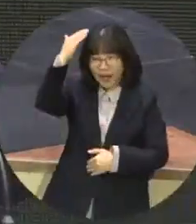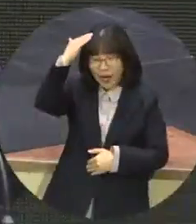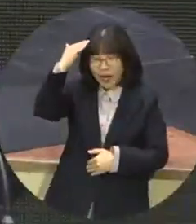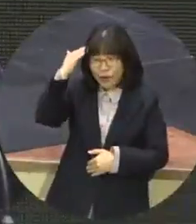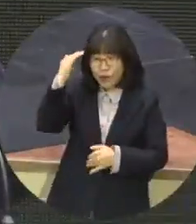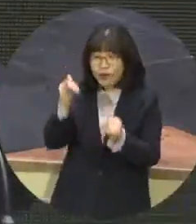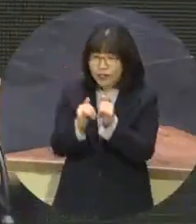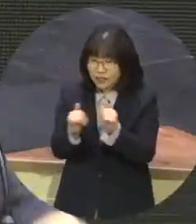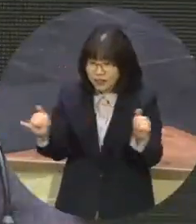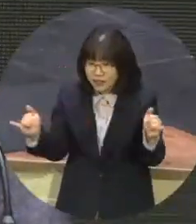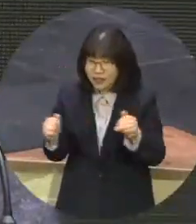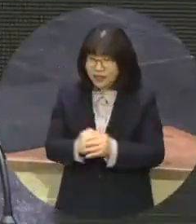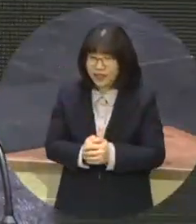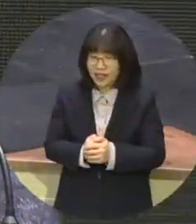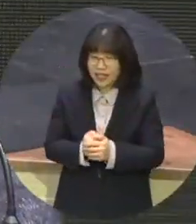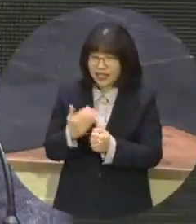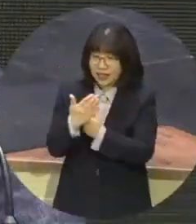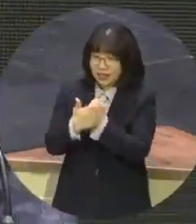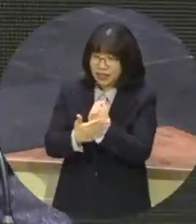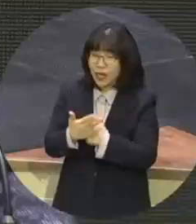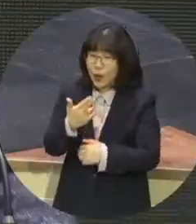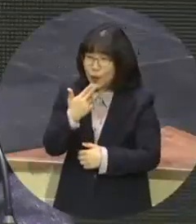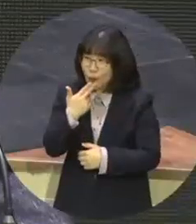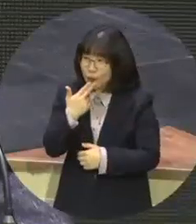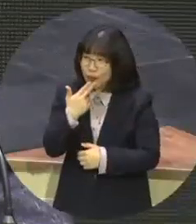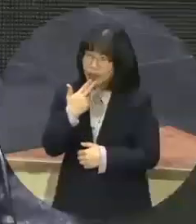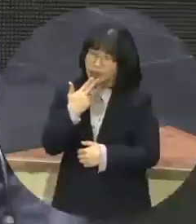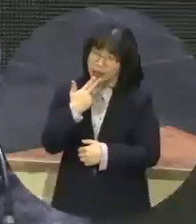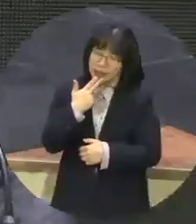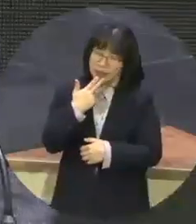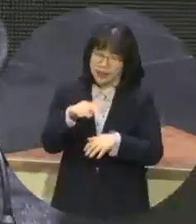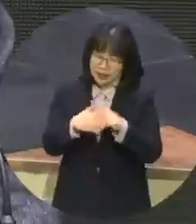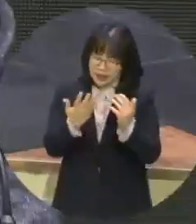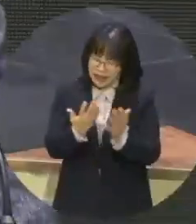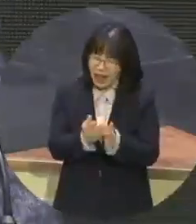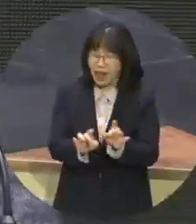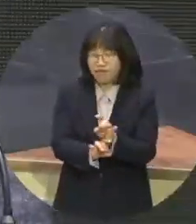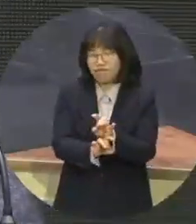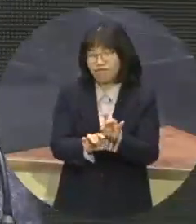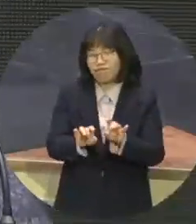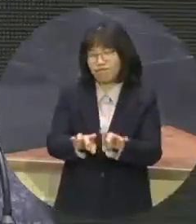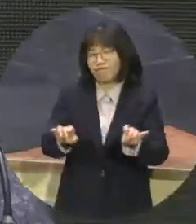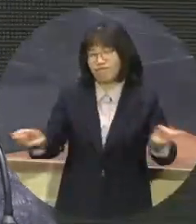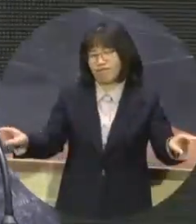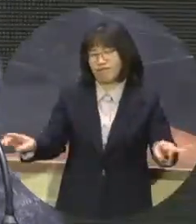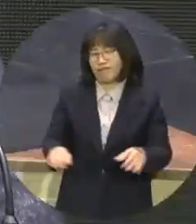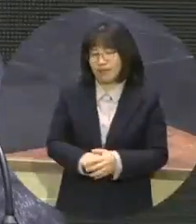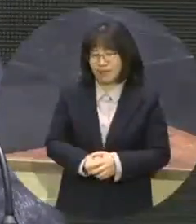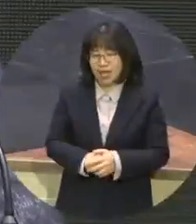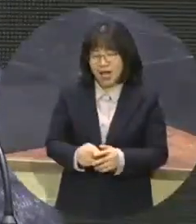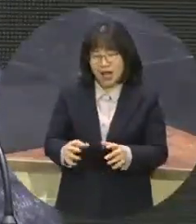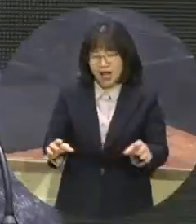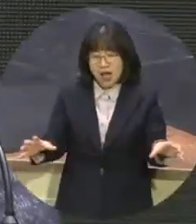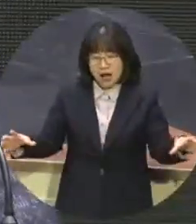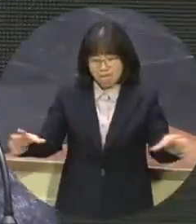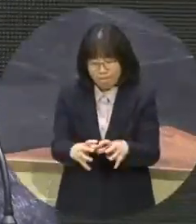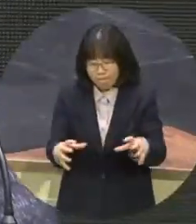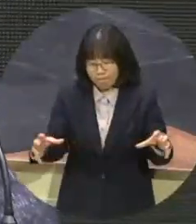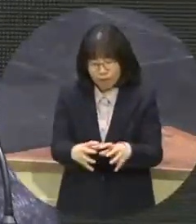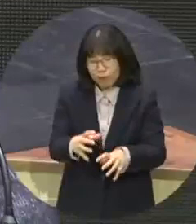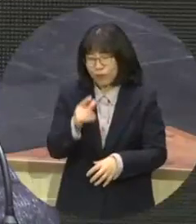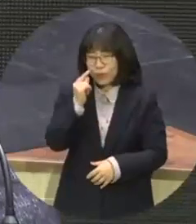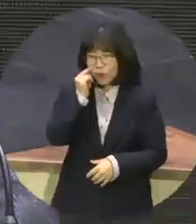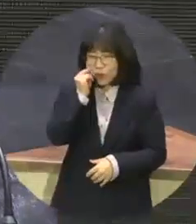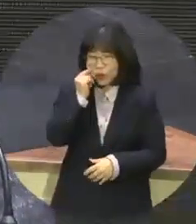교회는요, 성도들은 은혜 안 받으면요, 각자의 각자. 은혜 안 받으면 절대 원리스 안 됩니다. 원리스